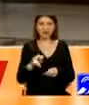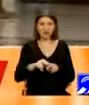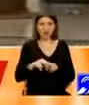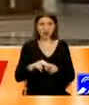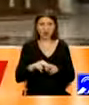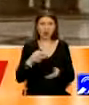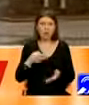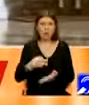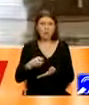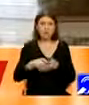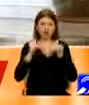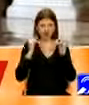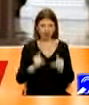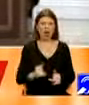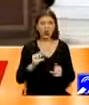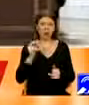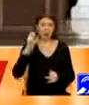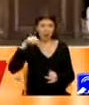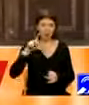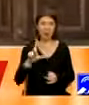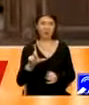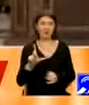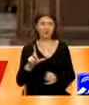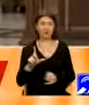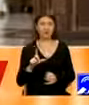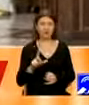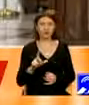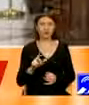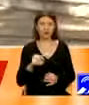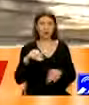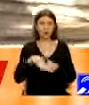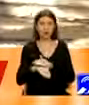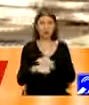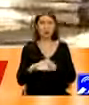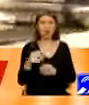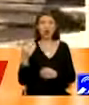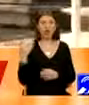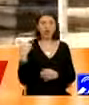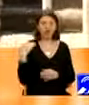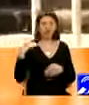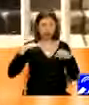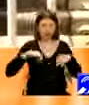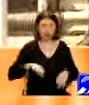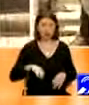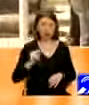care merge în acest moment Partidul Național Liberal sub conducerea lui Florin Câțu.